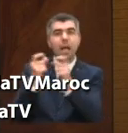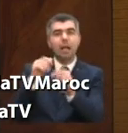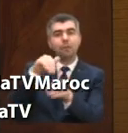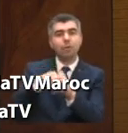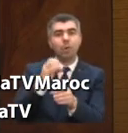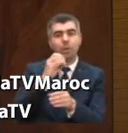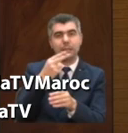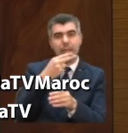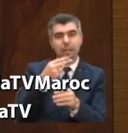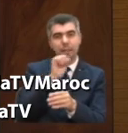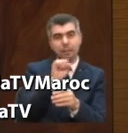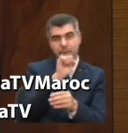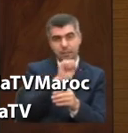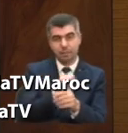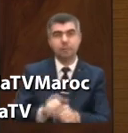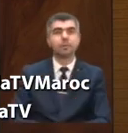بالأجراء مباشرة، وإلا